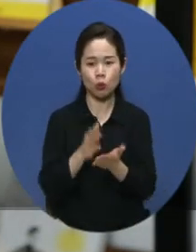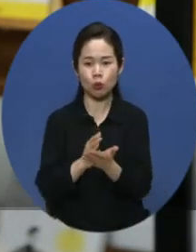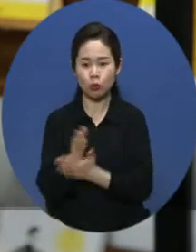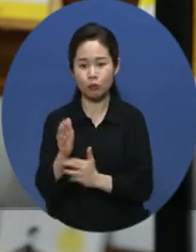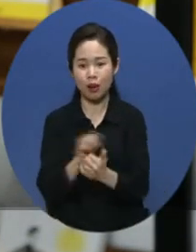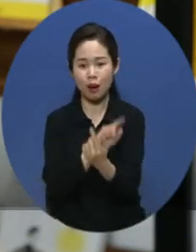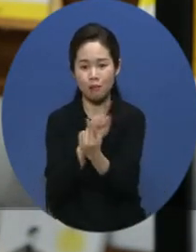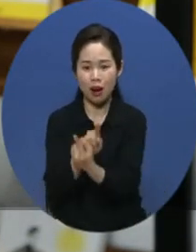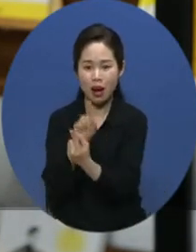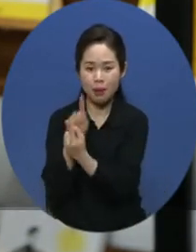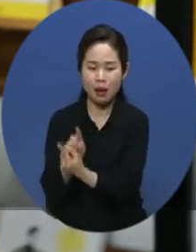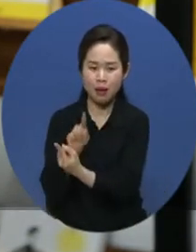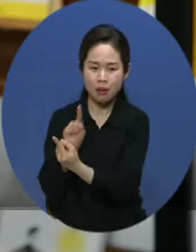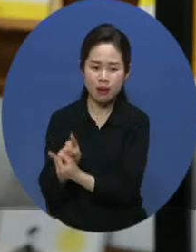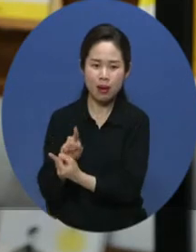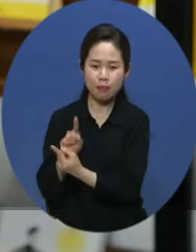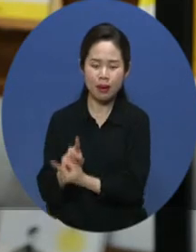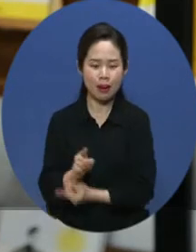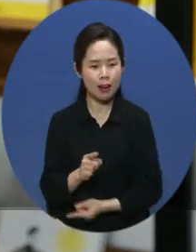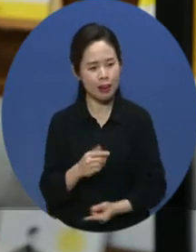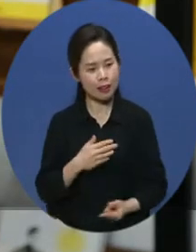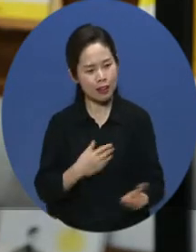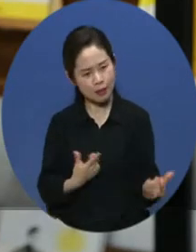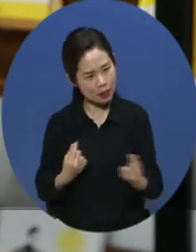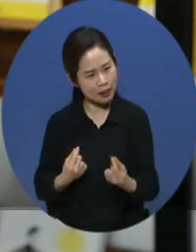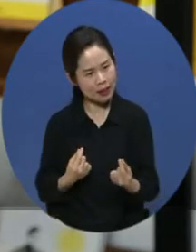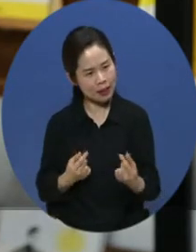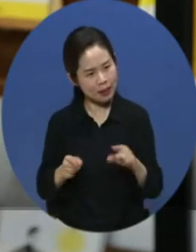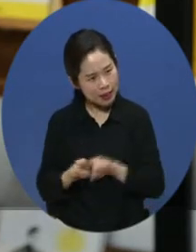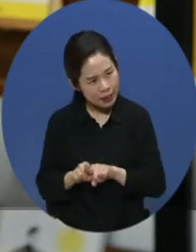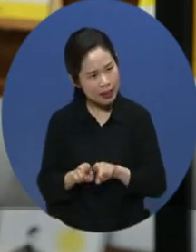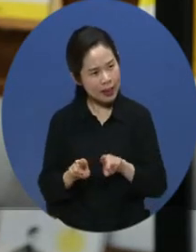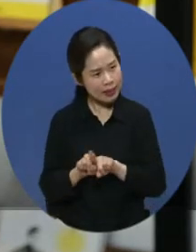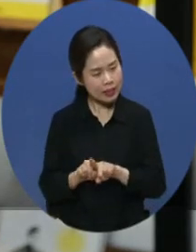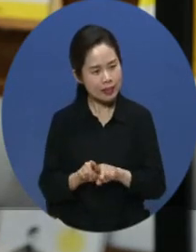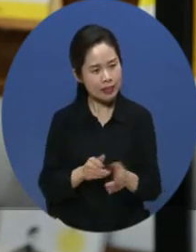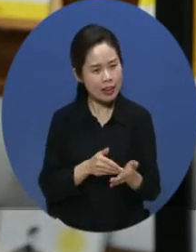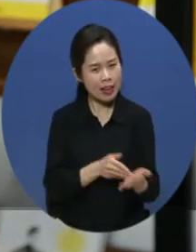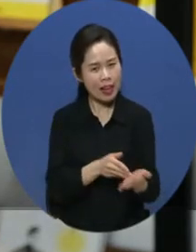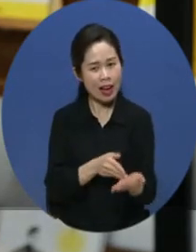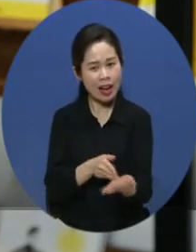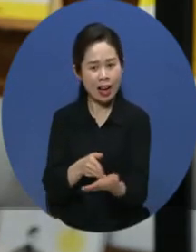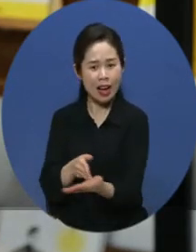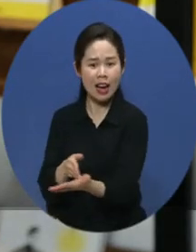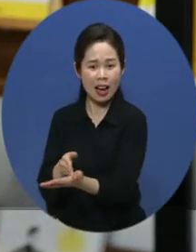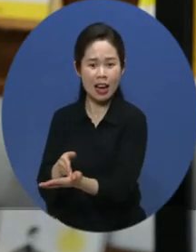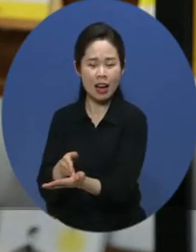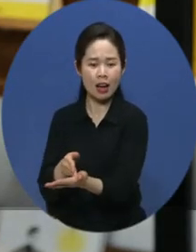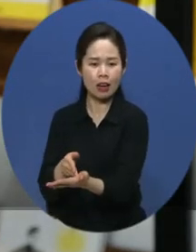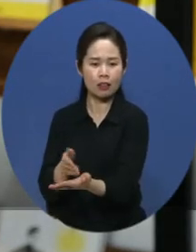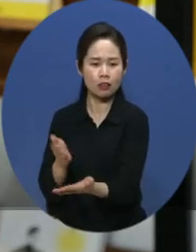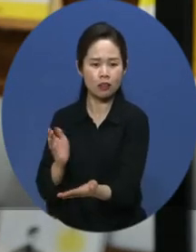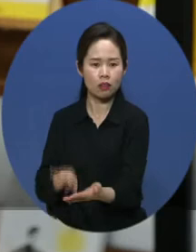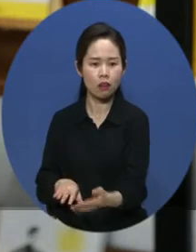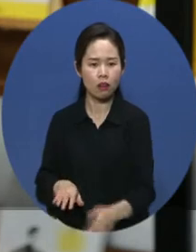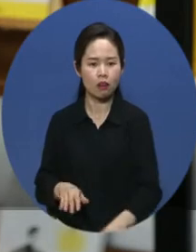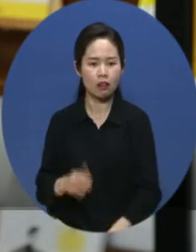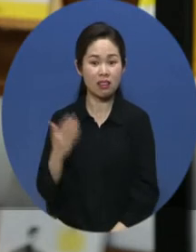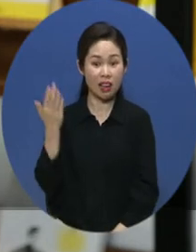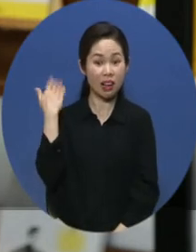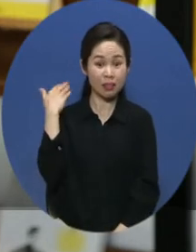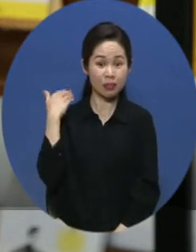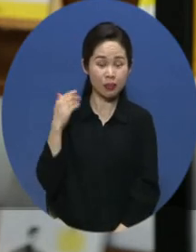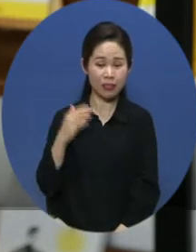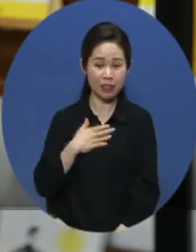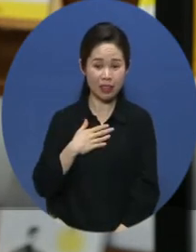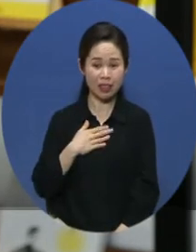찾아다니면서 같이 좀 함께 하기를 이제 좀 제안을 해왔었습니다. 근데 그 당시까지만 해도 이